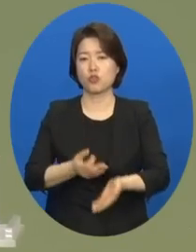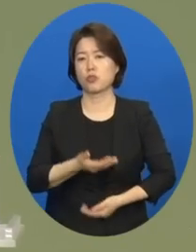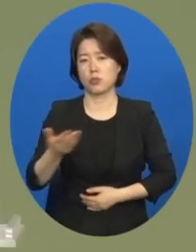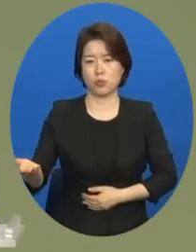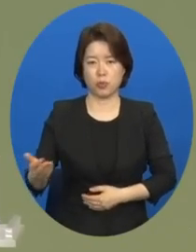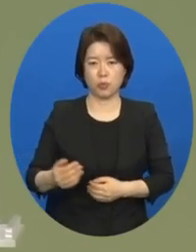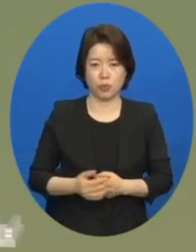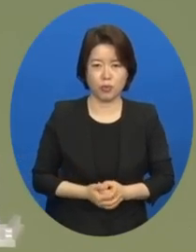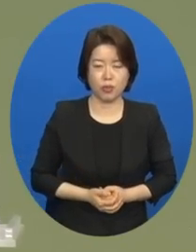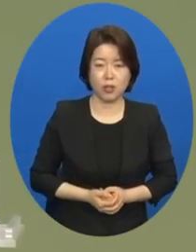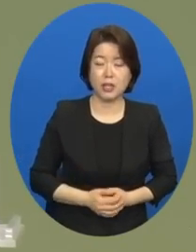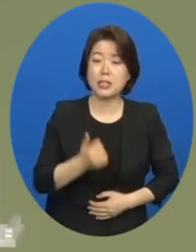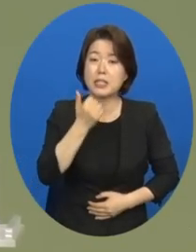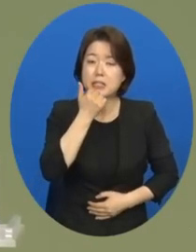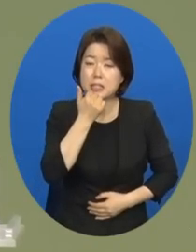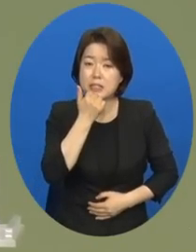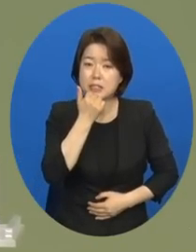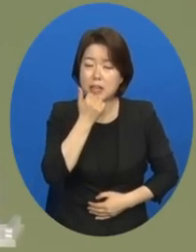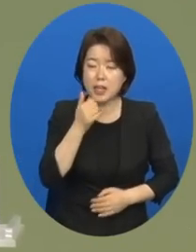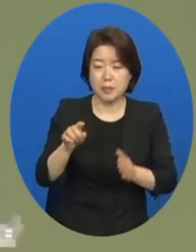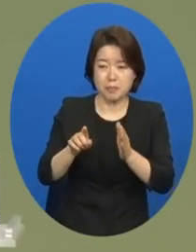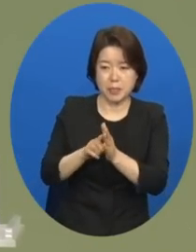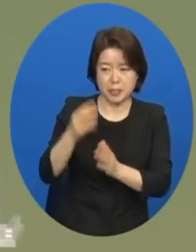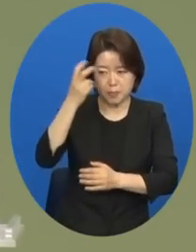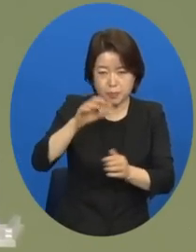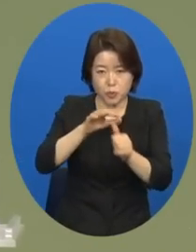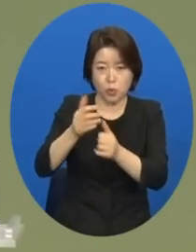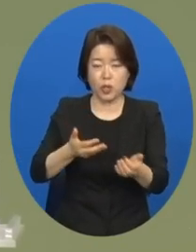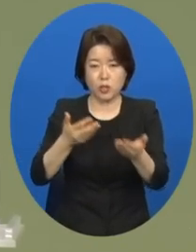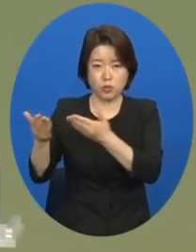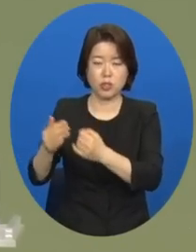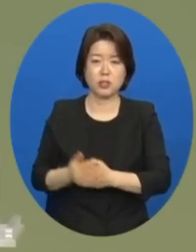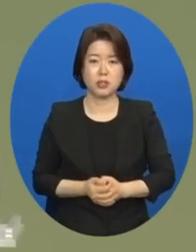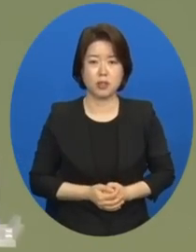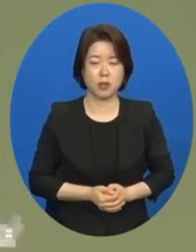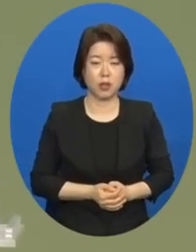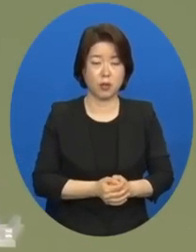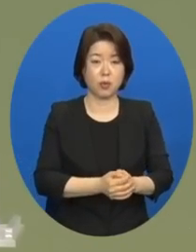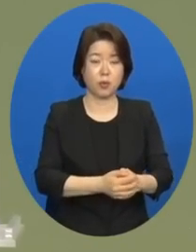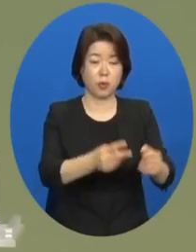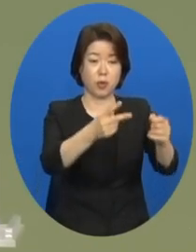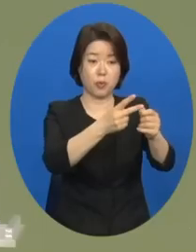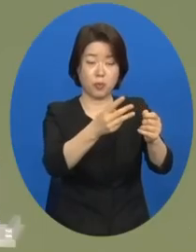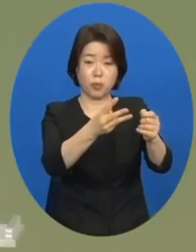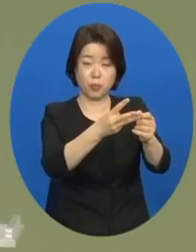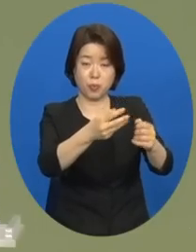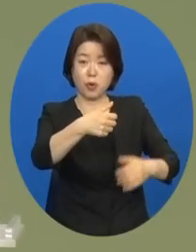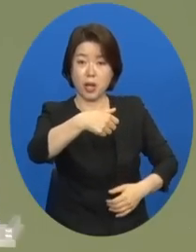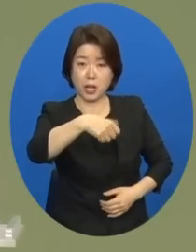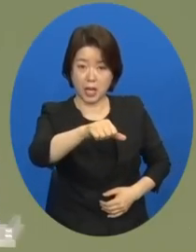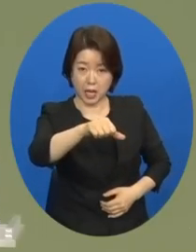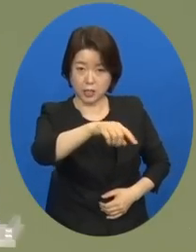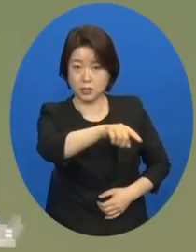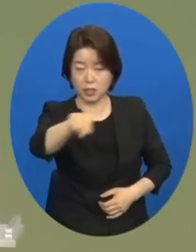이삭의 믿음을 지키기 위해서 서자들에게는 물질을 주었어요 여러분들